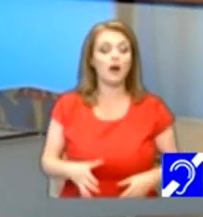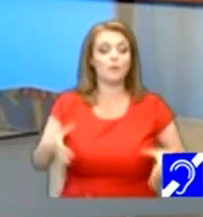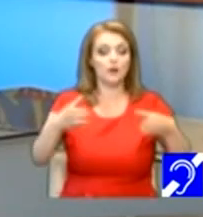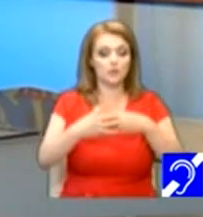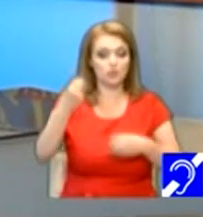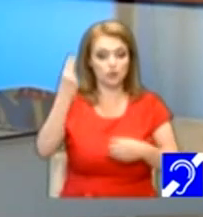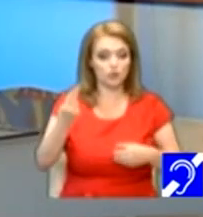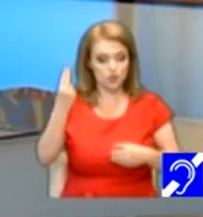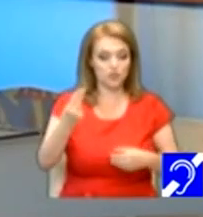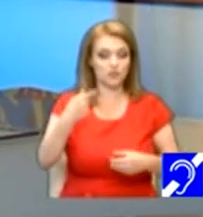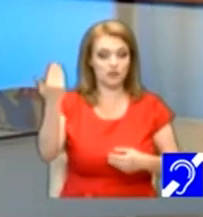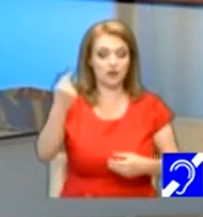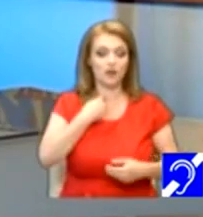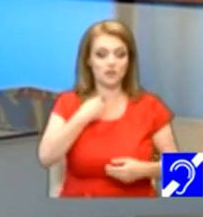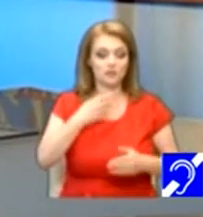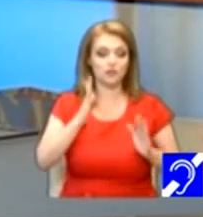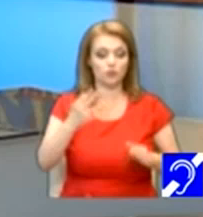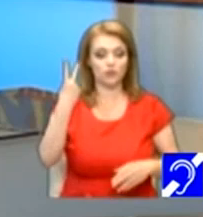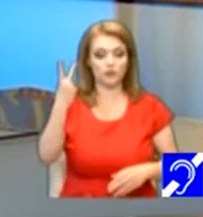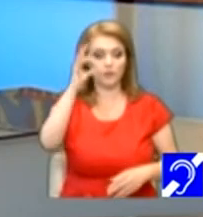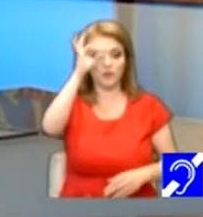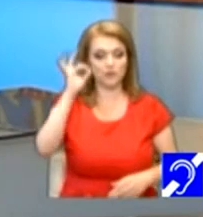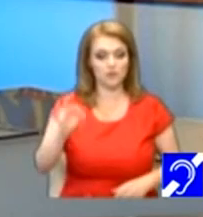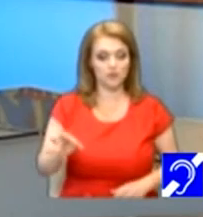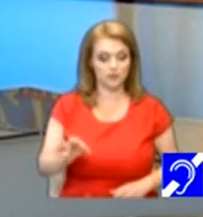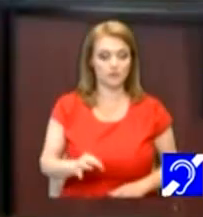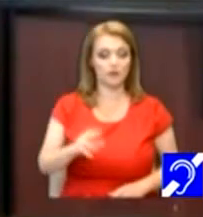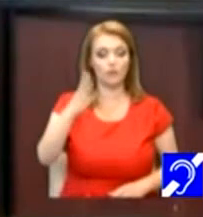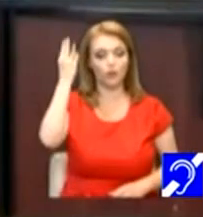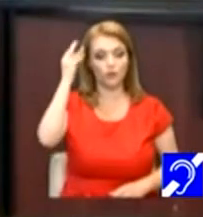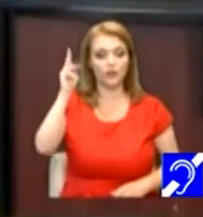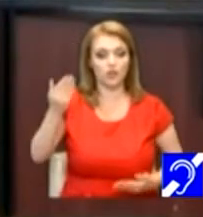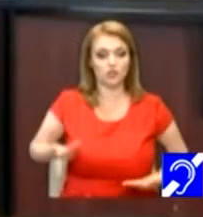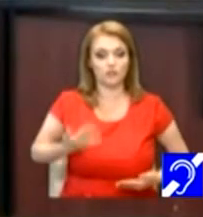puțin peste 2% din voturile celor din diaspora.